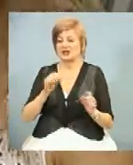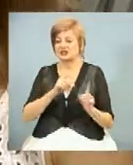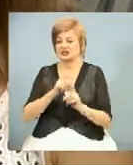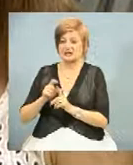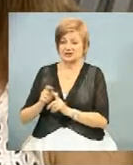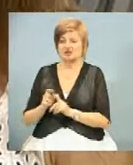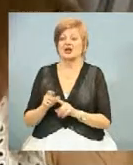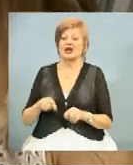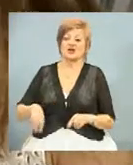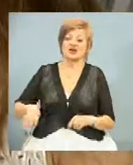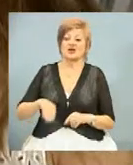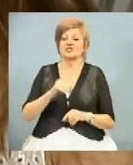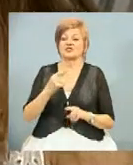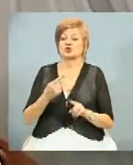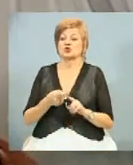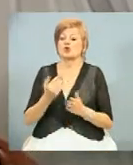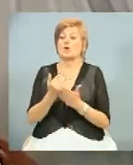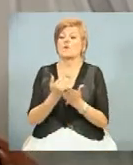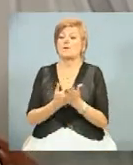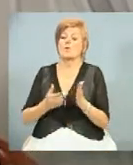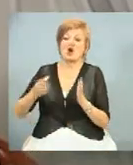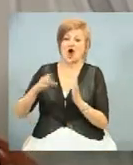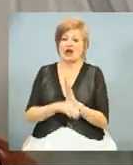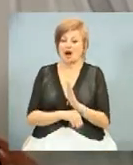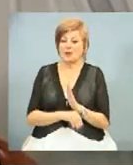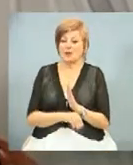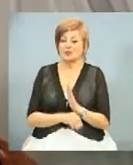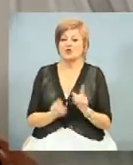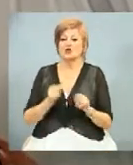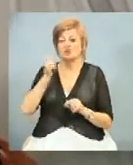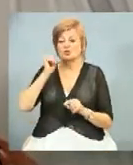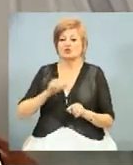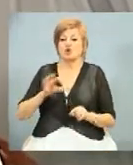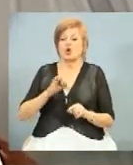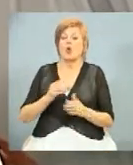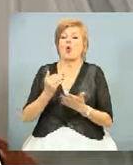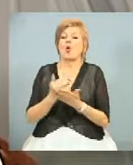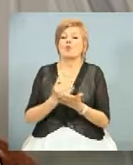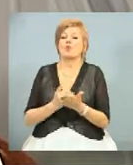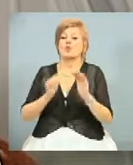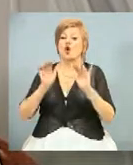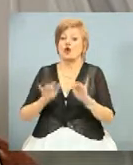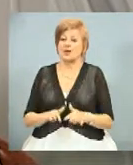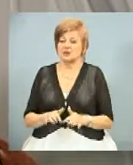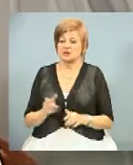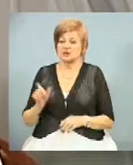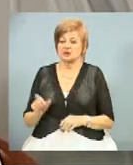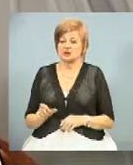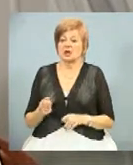цифри, і це все запрограмовано. Що тобі ще відомо про програмістів? Що зараз це